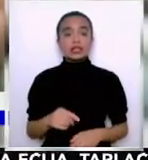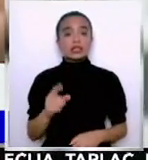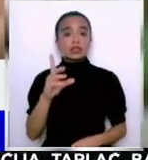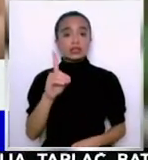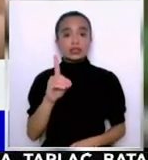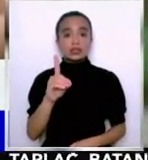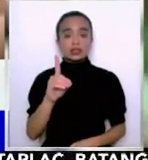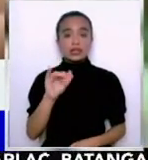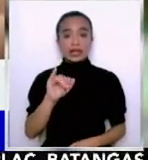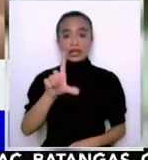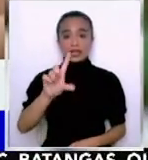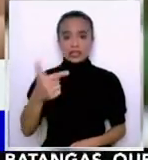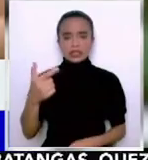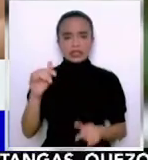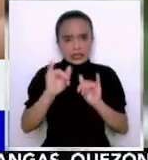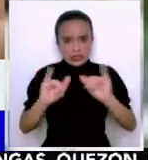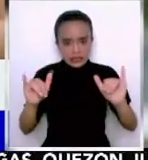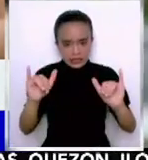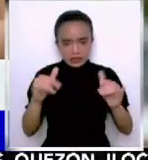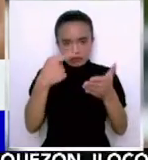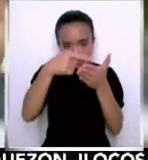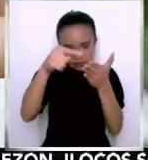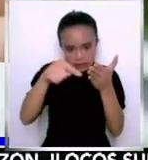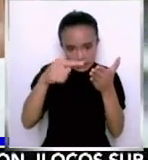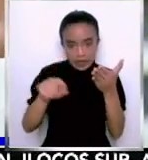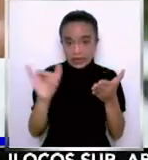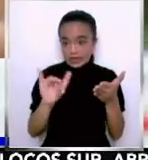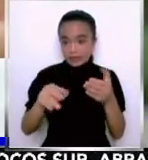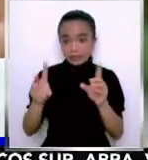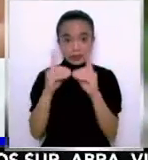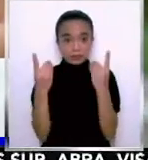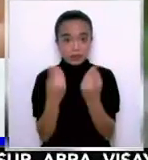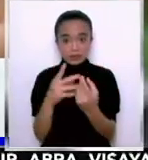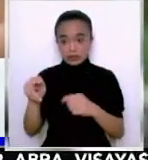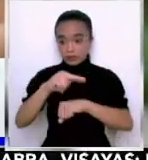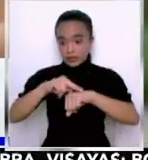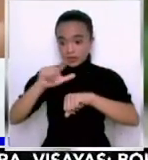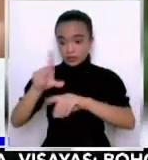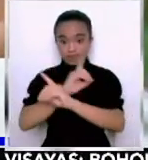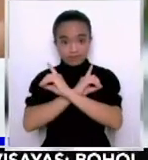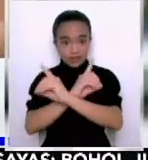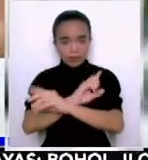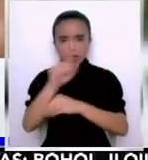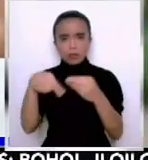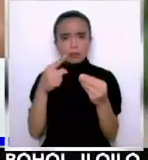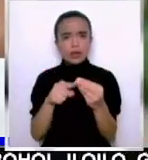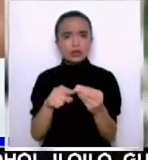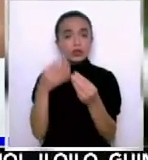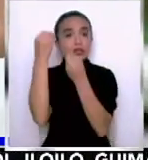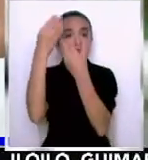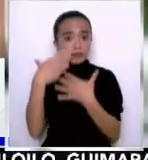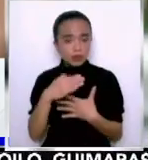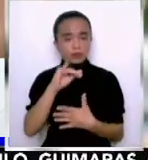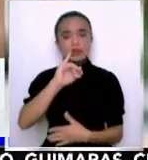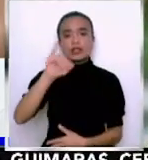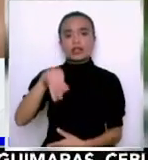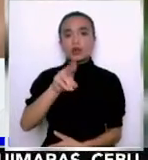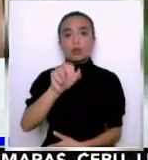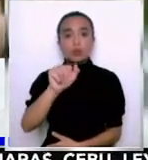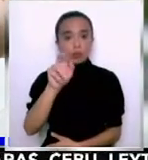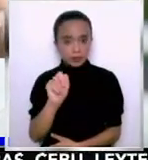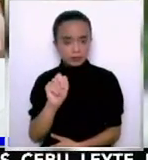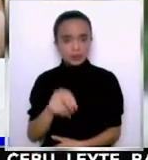Interior and Local Government at ng Department of National Defense ang intelligence information naman ng ito ni dating Senador Enrile. Totoo man daw kasi o